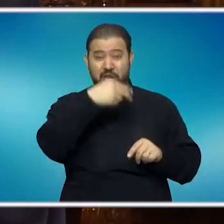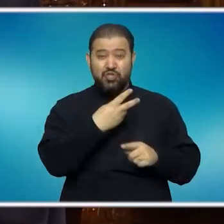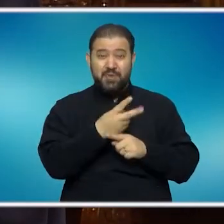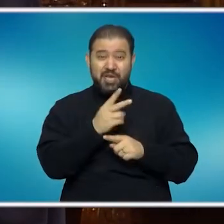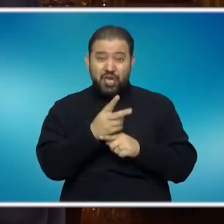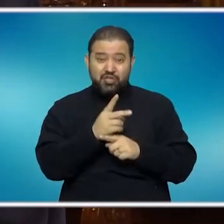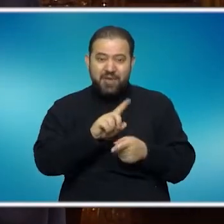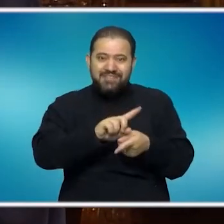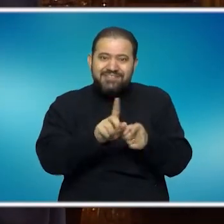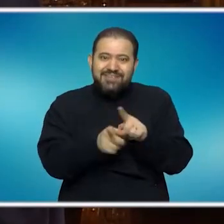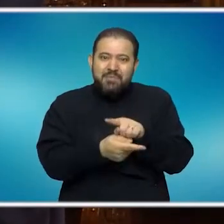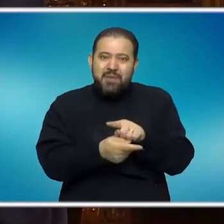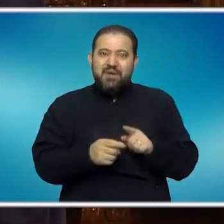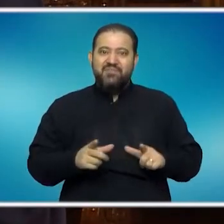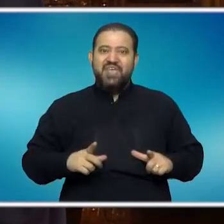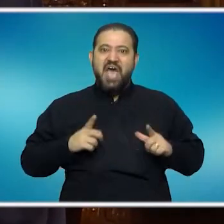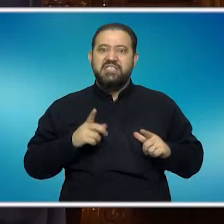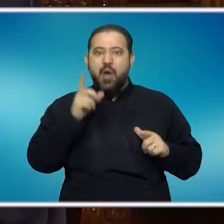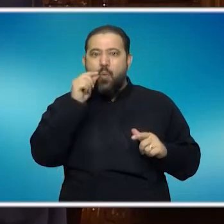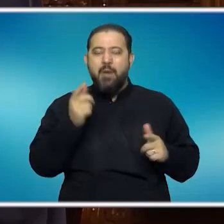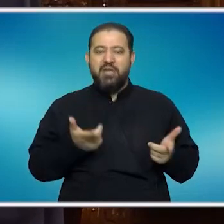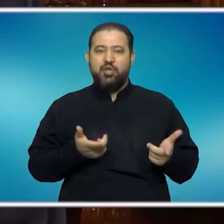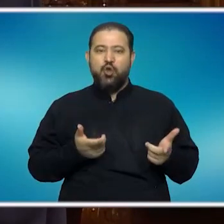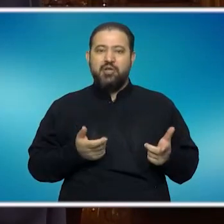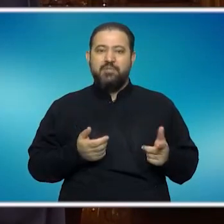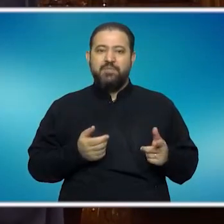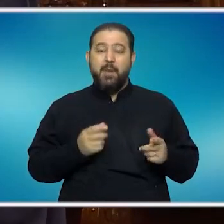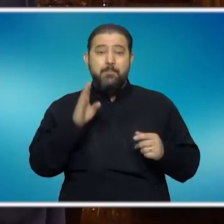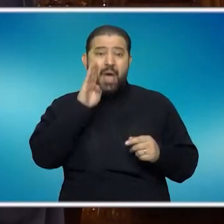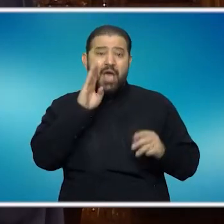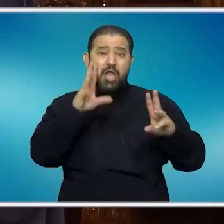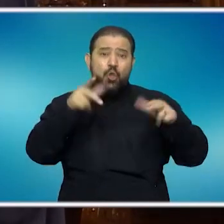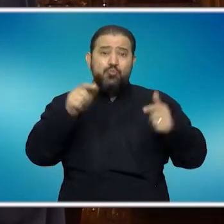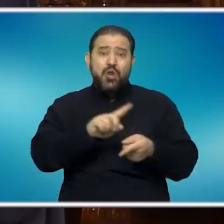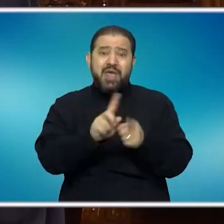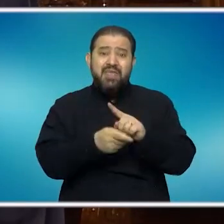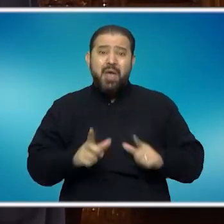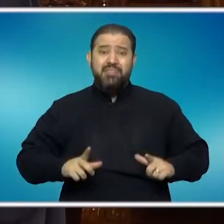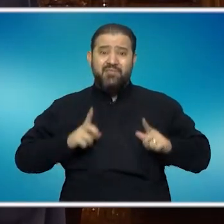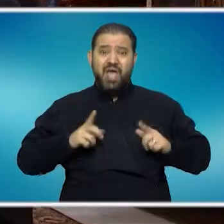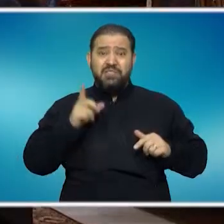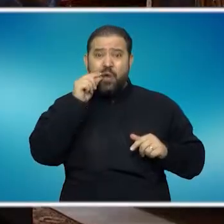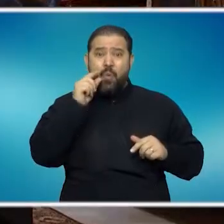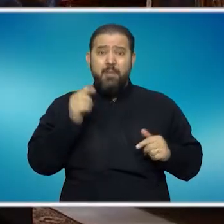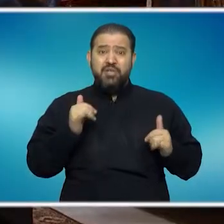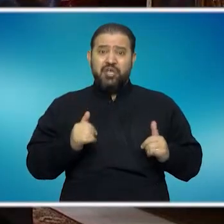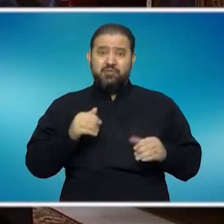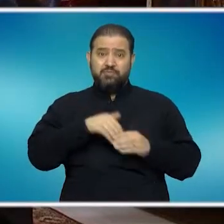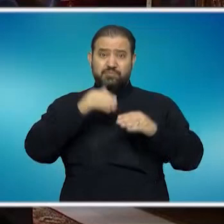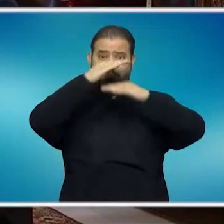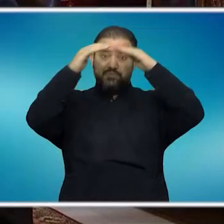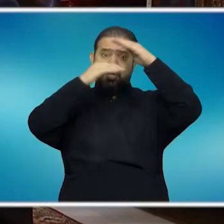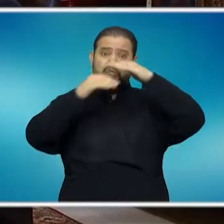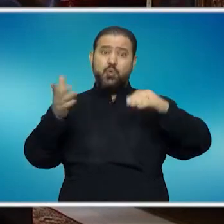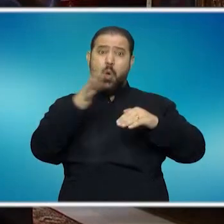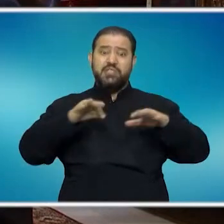că Hristos chiar a schimbat viața oamenilor, înseamnă că păcatul a rămas în aceeași putere și că doar în ceruri poate vom